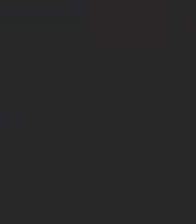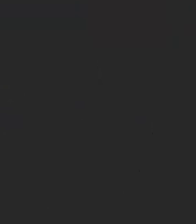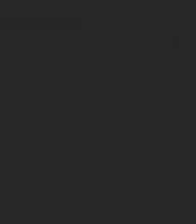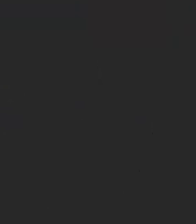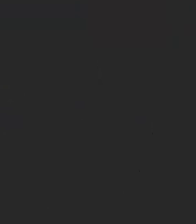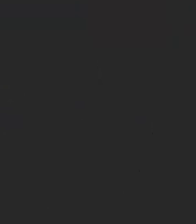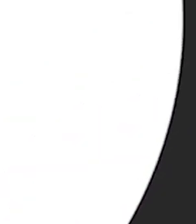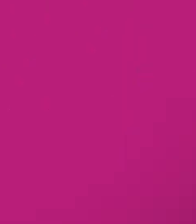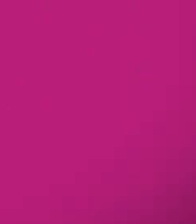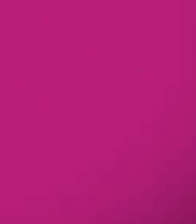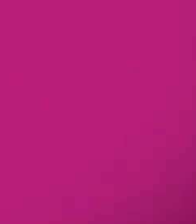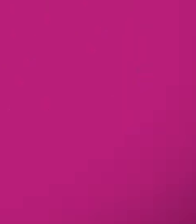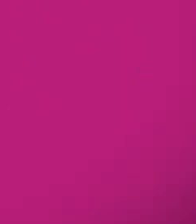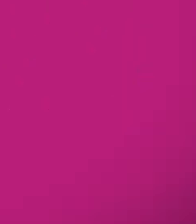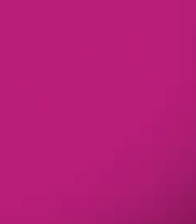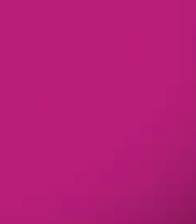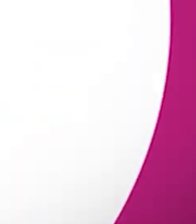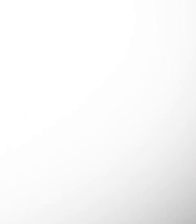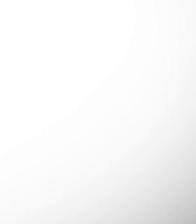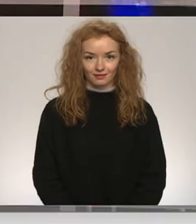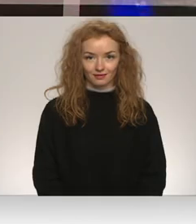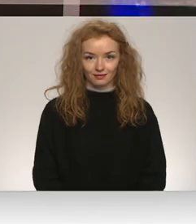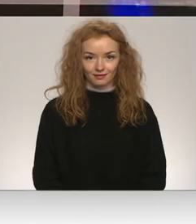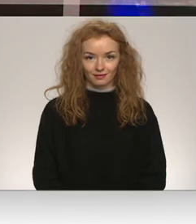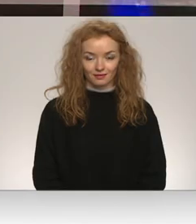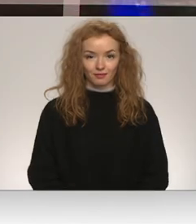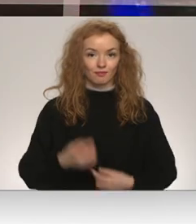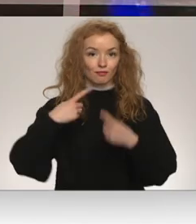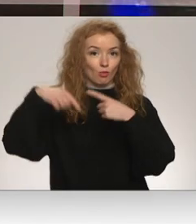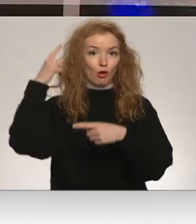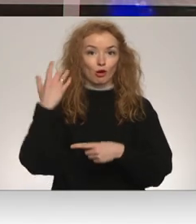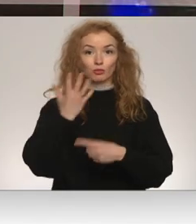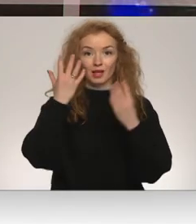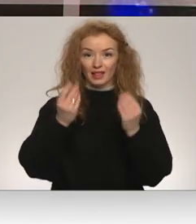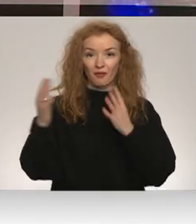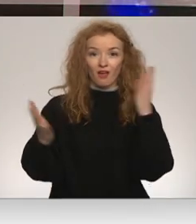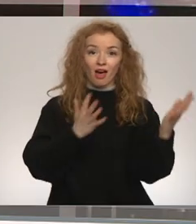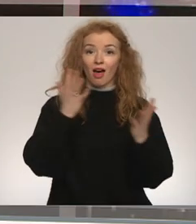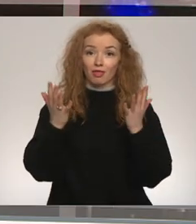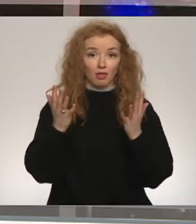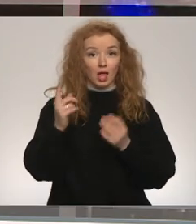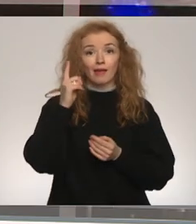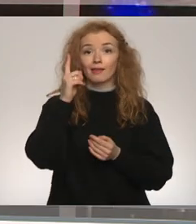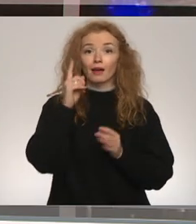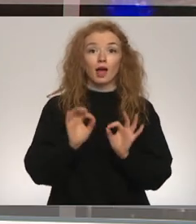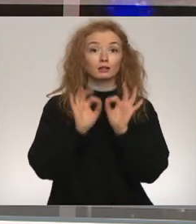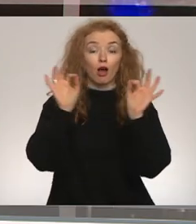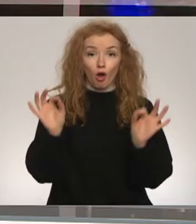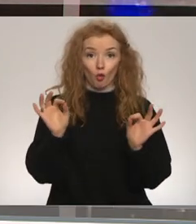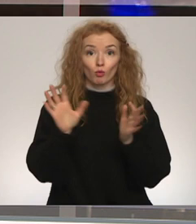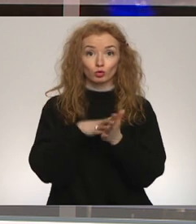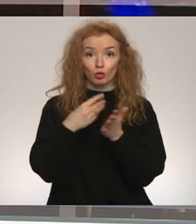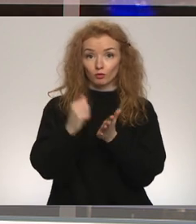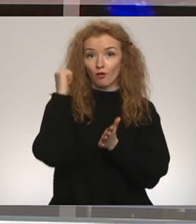Re! Viss ēters ir te! Pagājušās piektdienas vētra bija tikai tāda iesildīšanās. Kopš